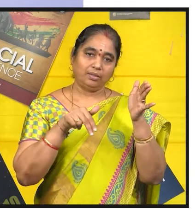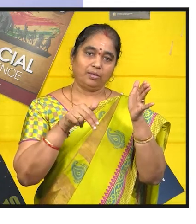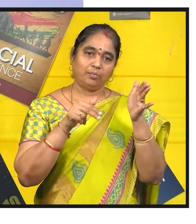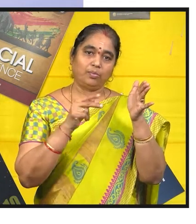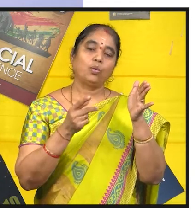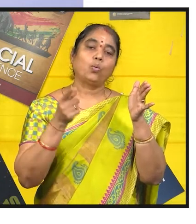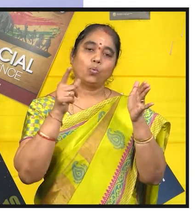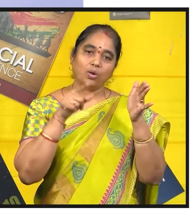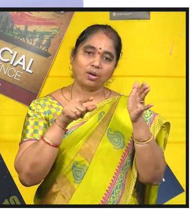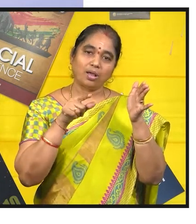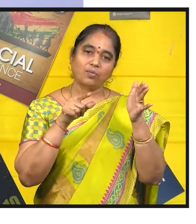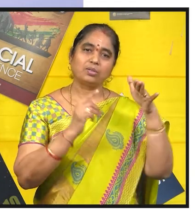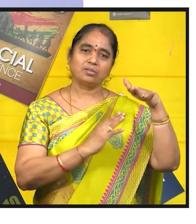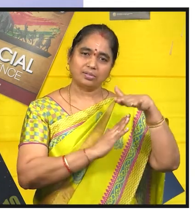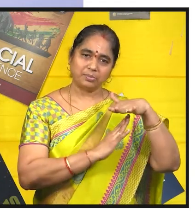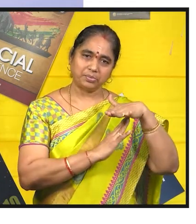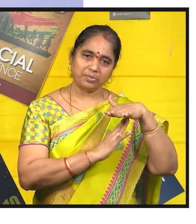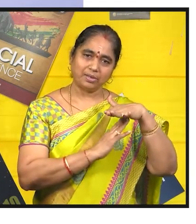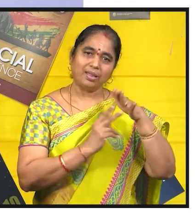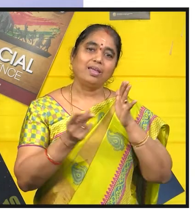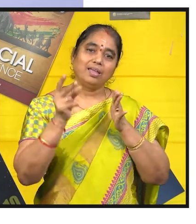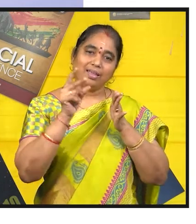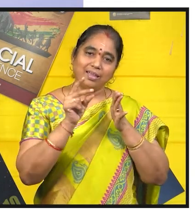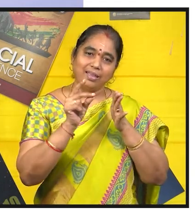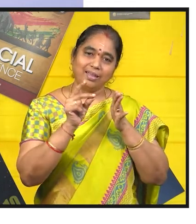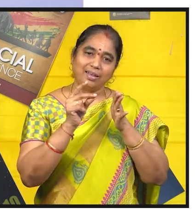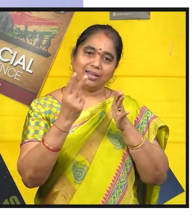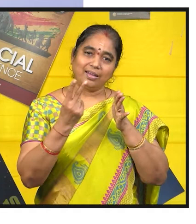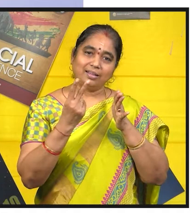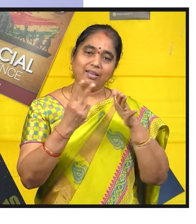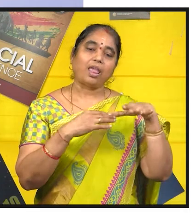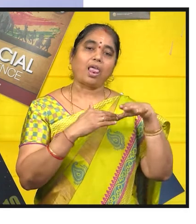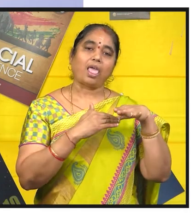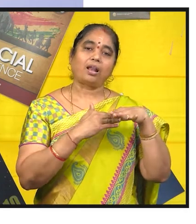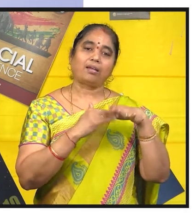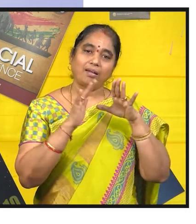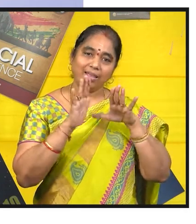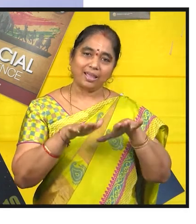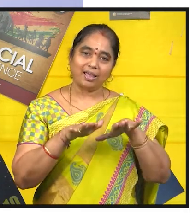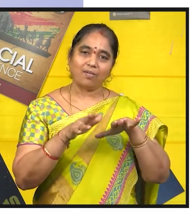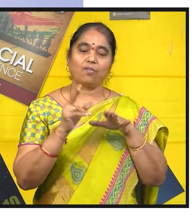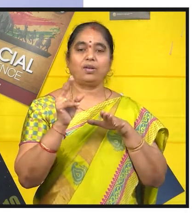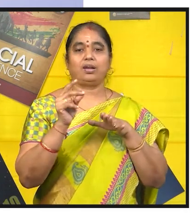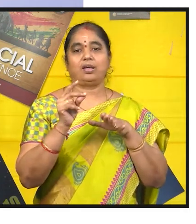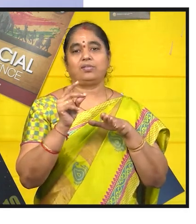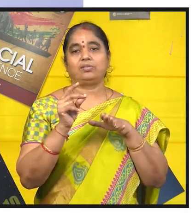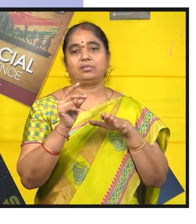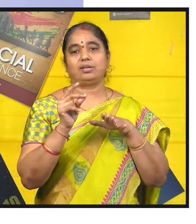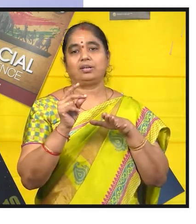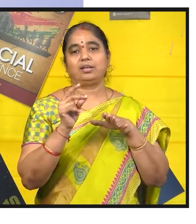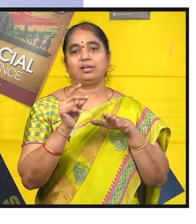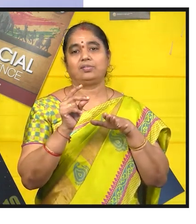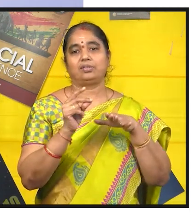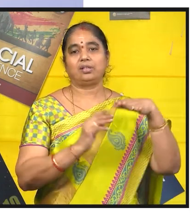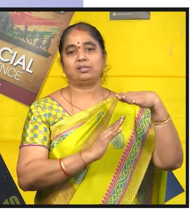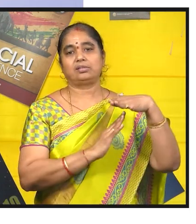இப்போ ஒன்றாவது கூட்டில் துணை கூட்டில் ரெண்டு எலக்ட்ரானை நம்ம எழுதியாச்சு. இப்போ ரெண்டாவது கூட்டுக்கு நம்ம வர்றோம்.